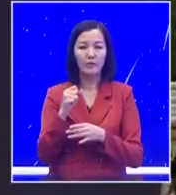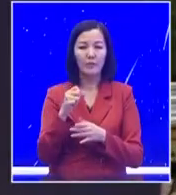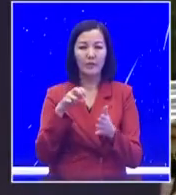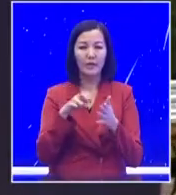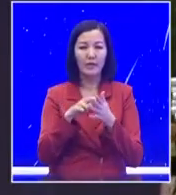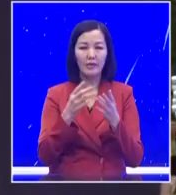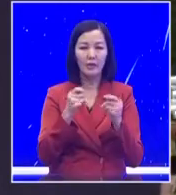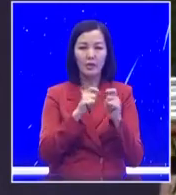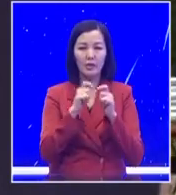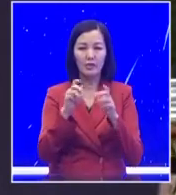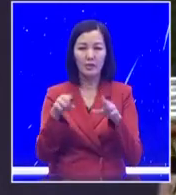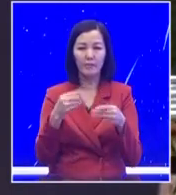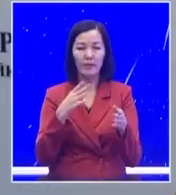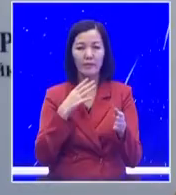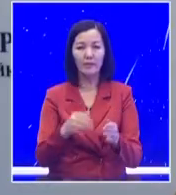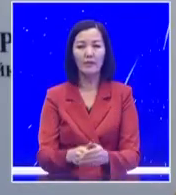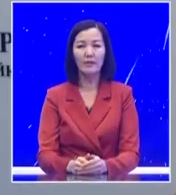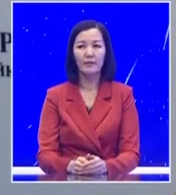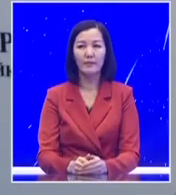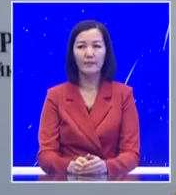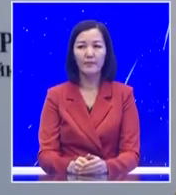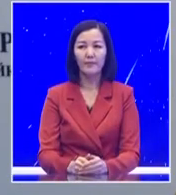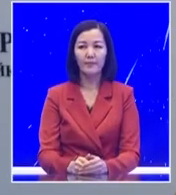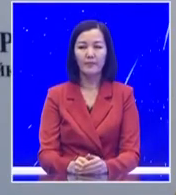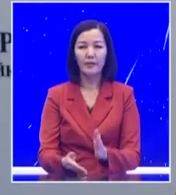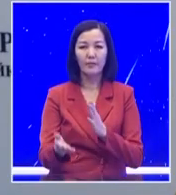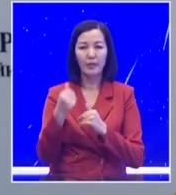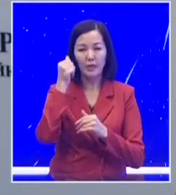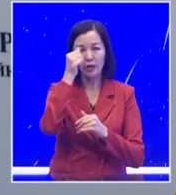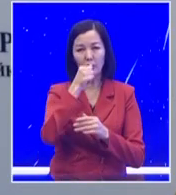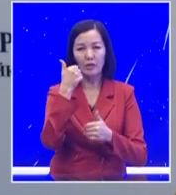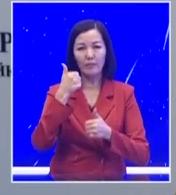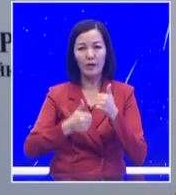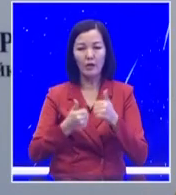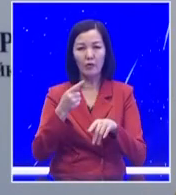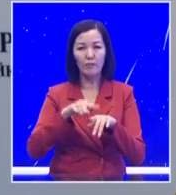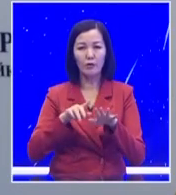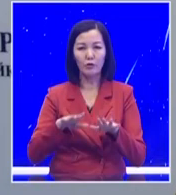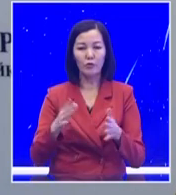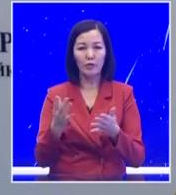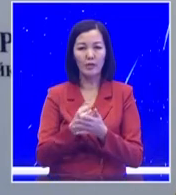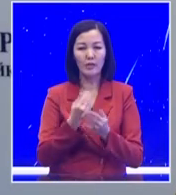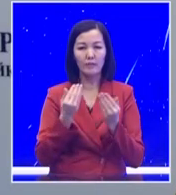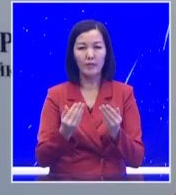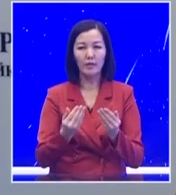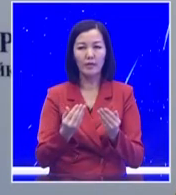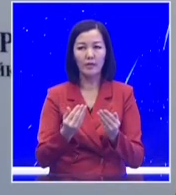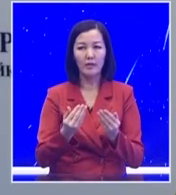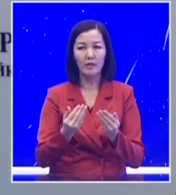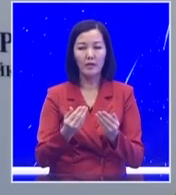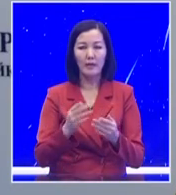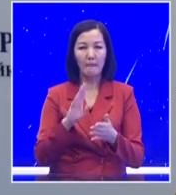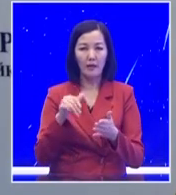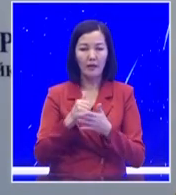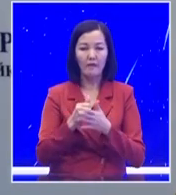және ақшалай сыйлықтармен марапатталды. Негізі былтырғы жылы осы байқаудан бірінші орын алғанбыз. Енді биылғы жылы алла бұйыртып бас